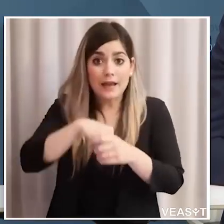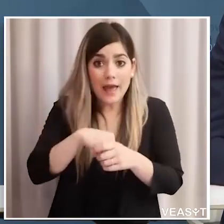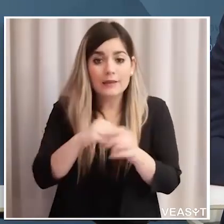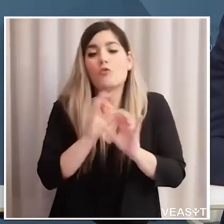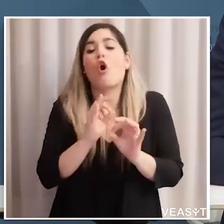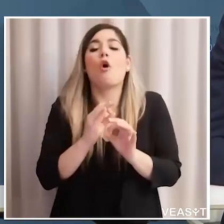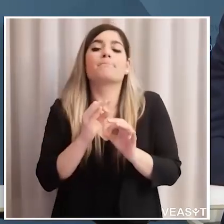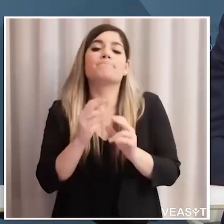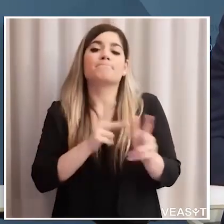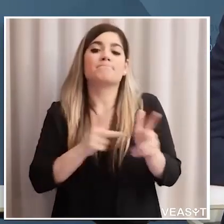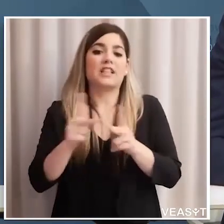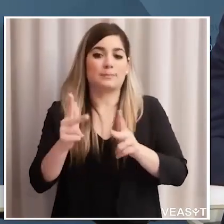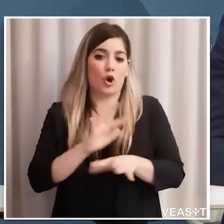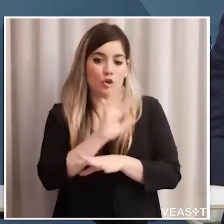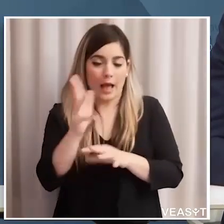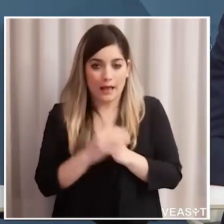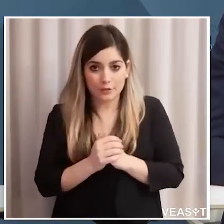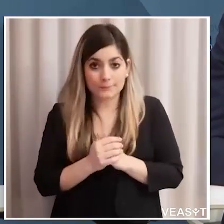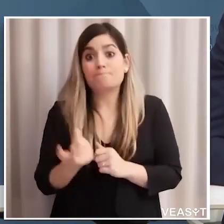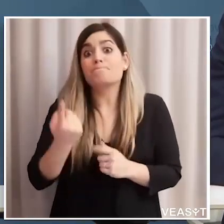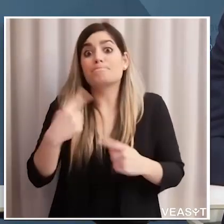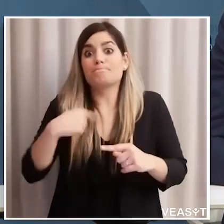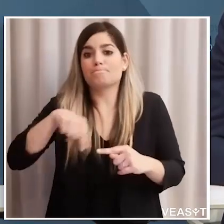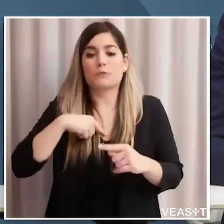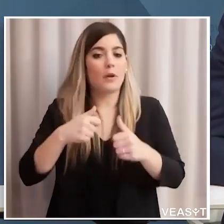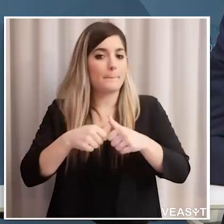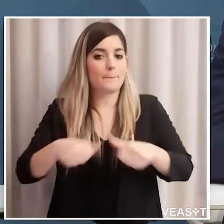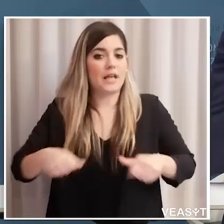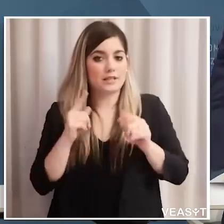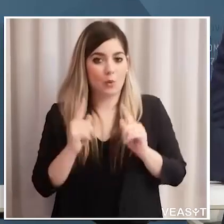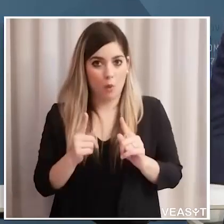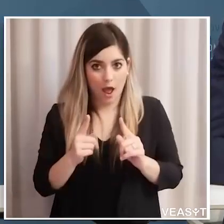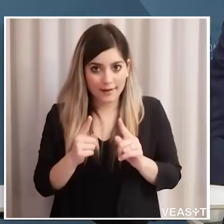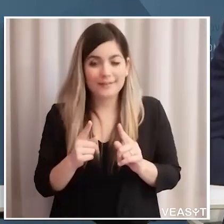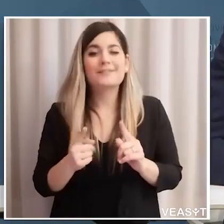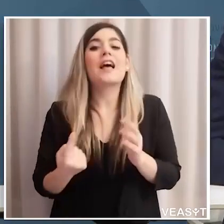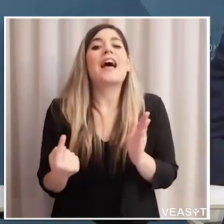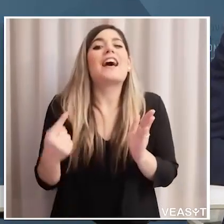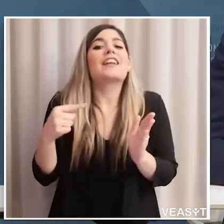e con gli altri mezzi. Quindi per noi è fondamentale ritornare